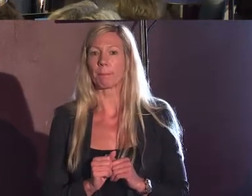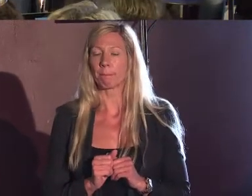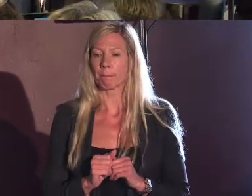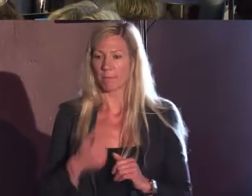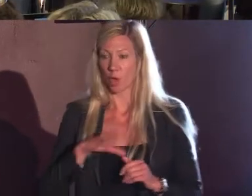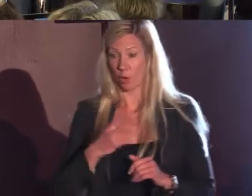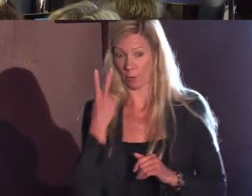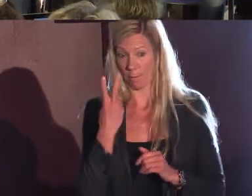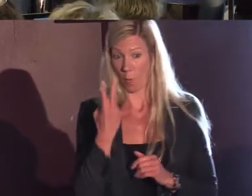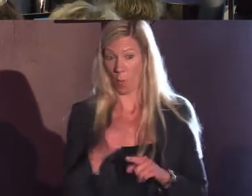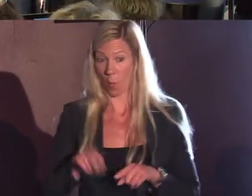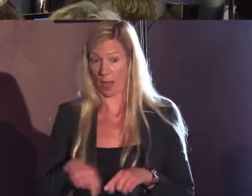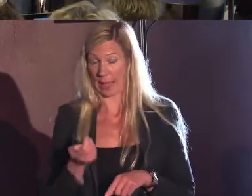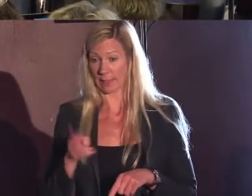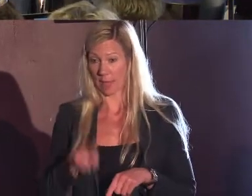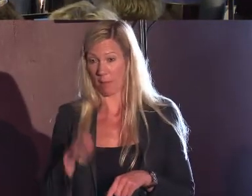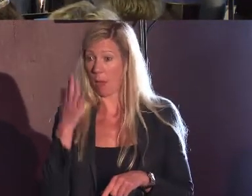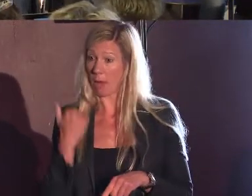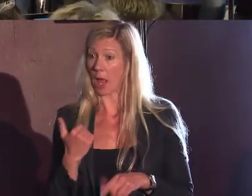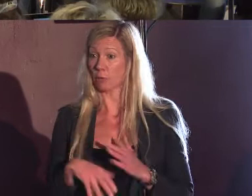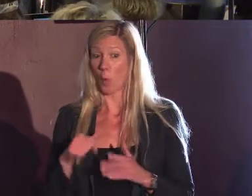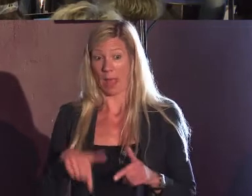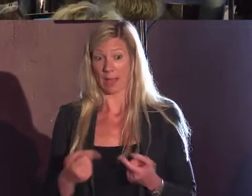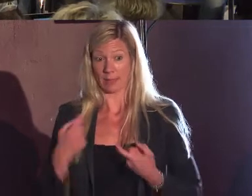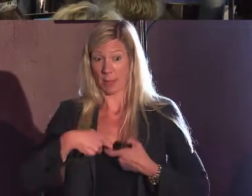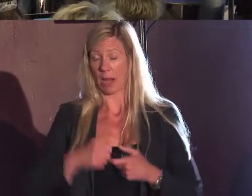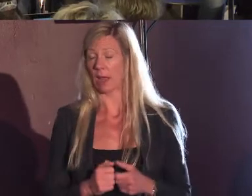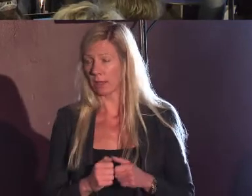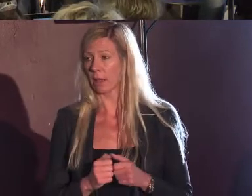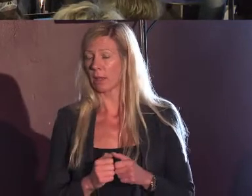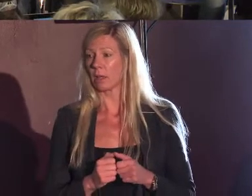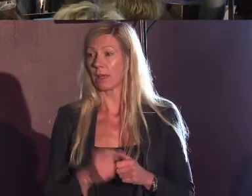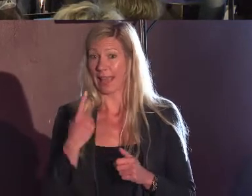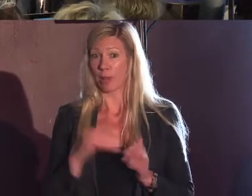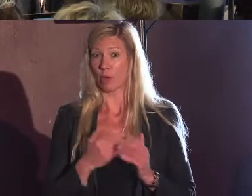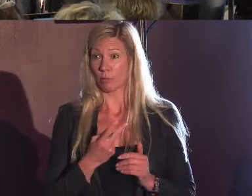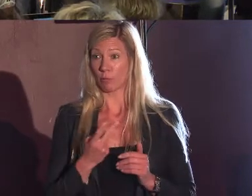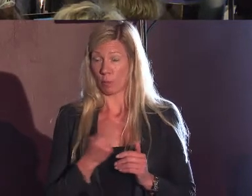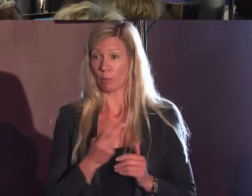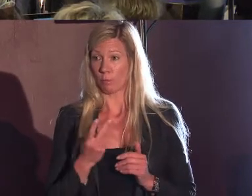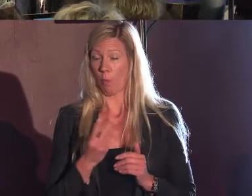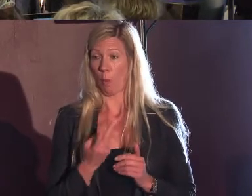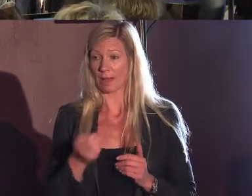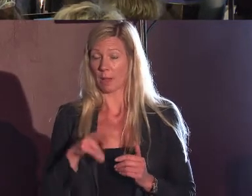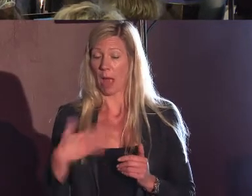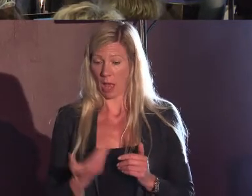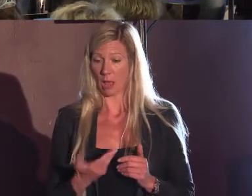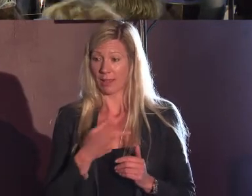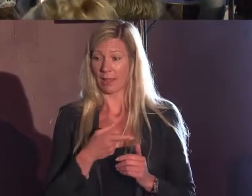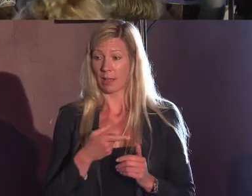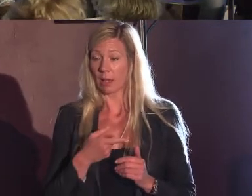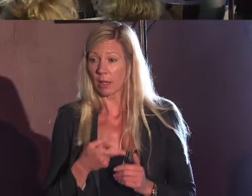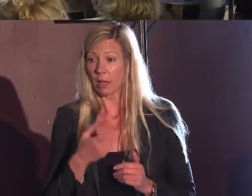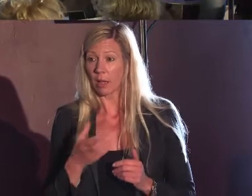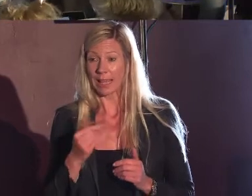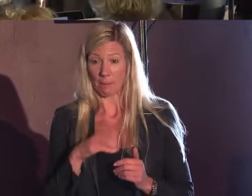jag har två stycken exempel som man kan lyfta i det här sammanhanget. Och ett av dem är att inom Malmö